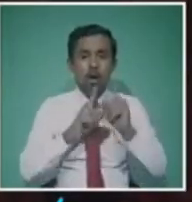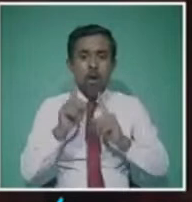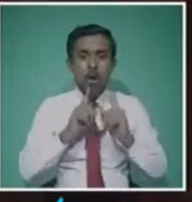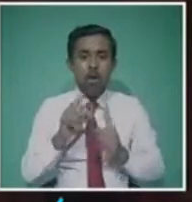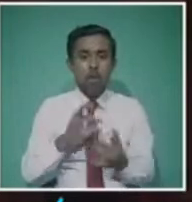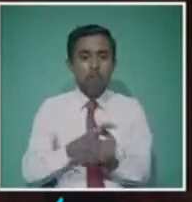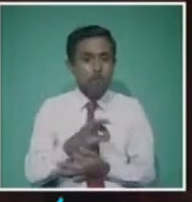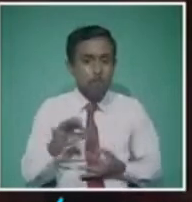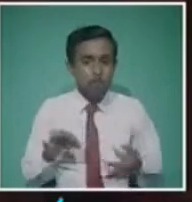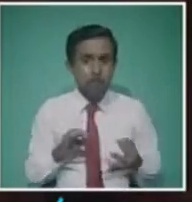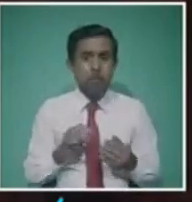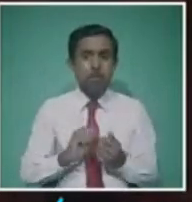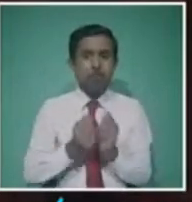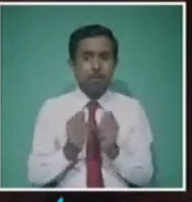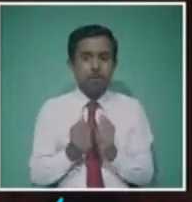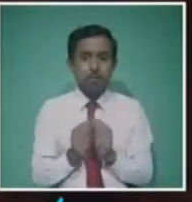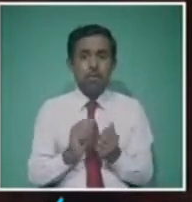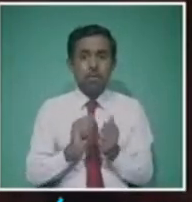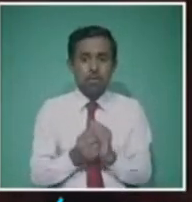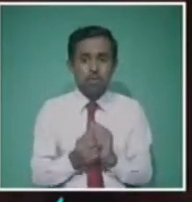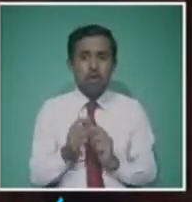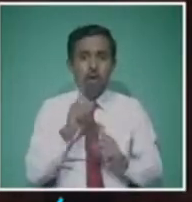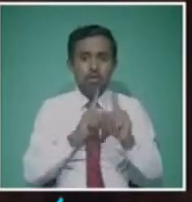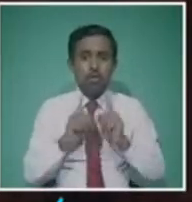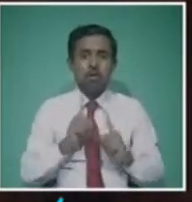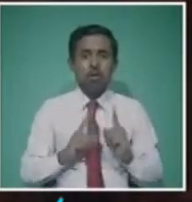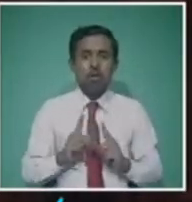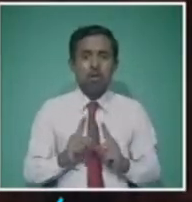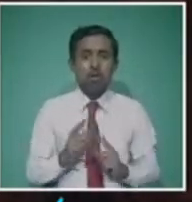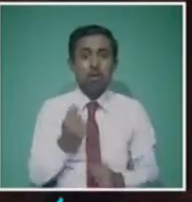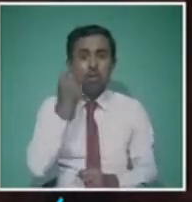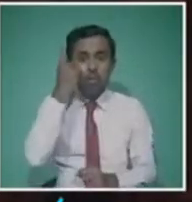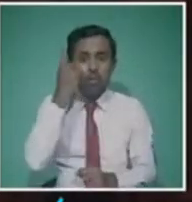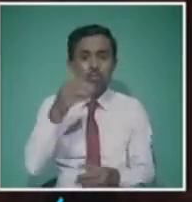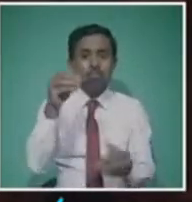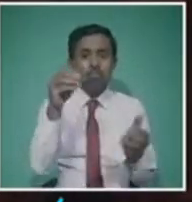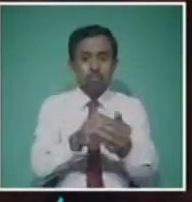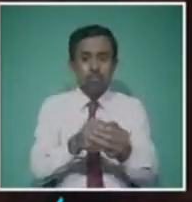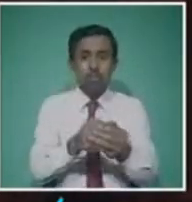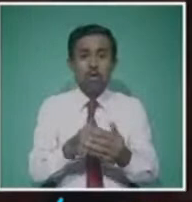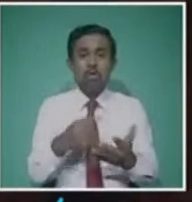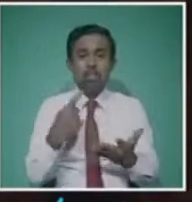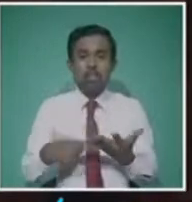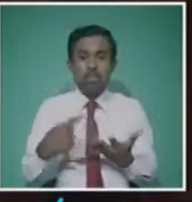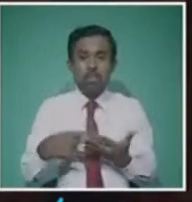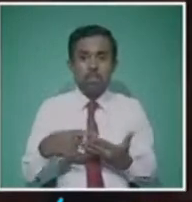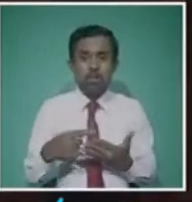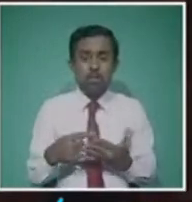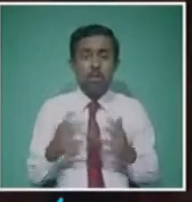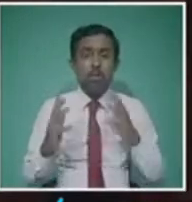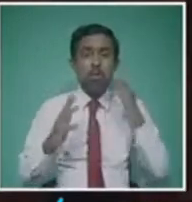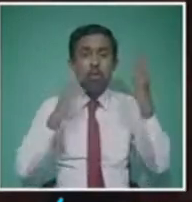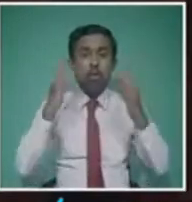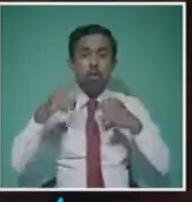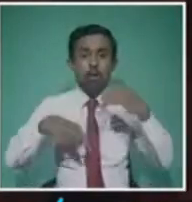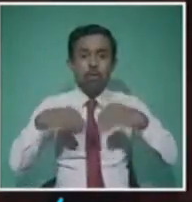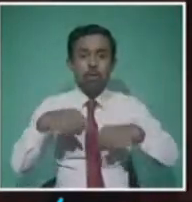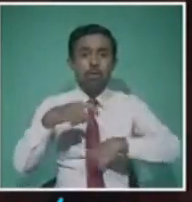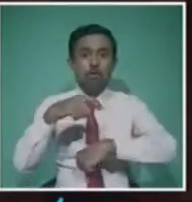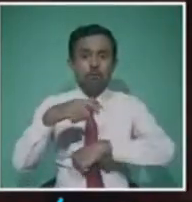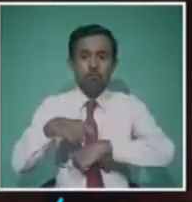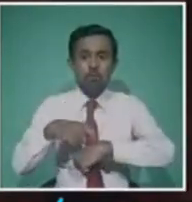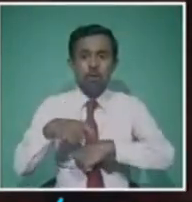මේ ප්‍රජාන්තවාදී විනස්කම් සහ සංසෝධනංග කතා කරන්නේ ඒ යෝජනාවෙත් ඇතුළත් වෙලා තිබුණ ඒ කාරණා එහෙ ලෝකෙම ඡන්ද ගන්න ඉන්න